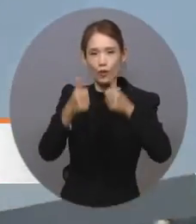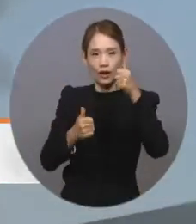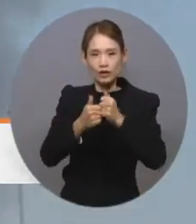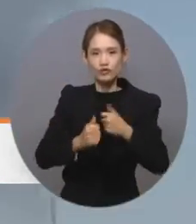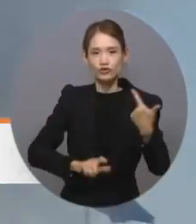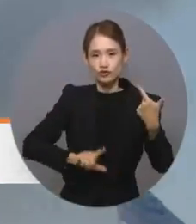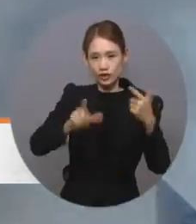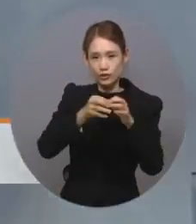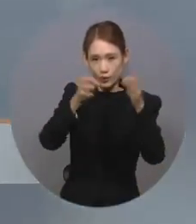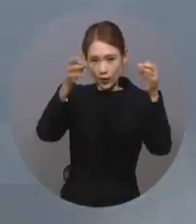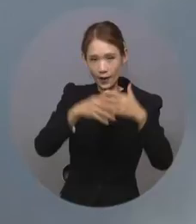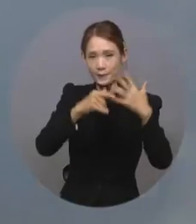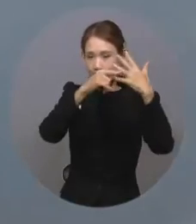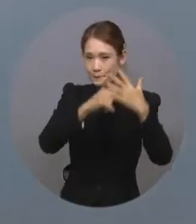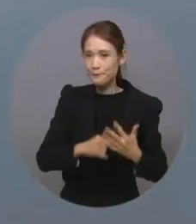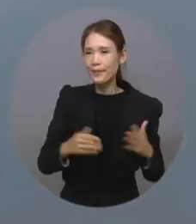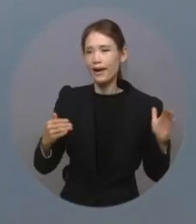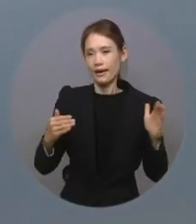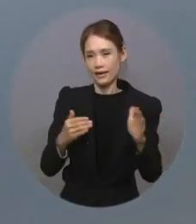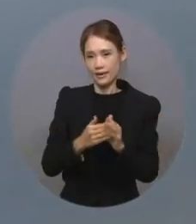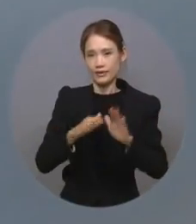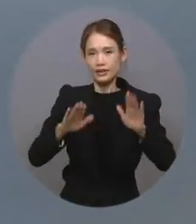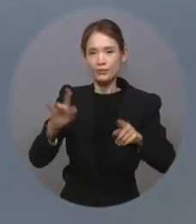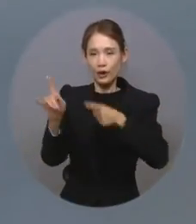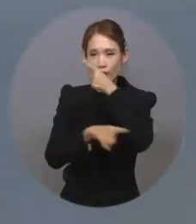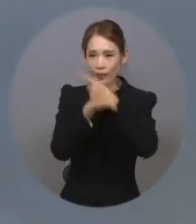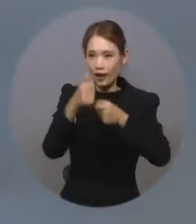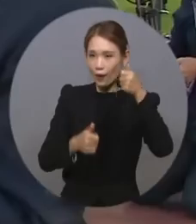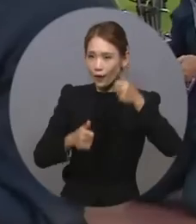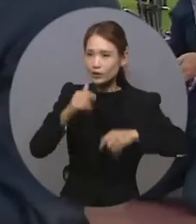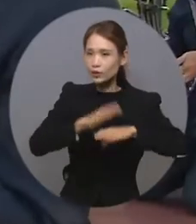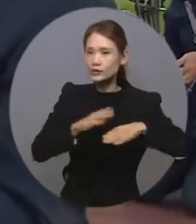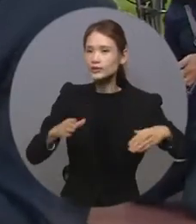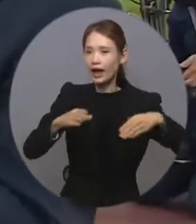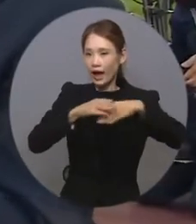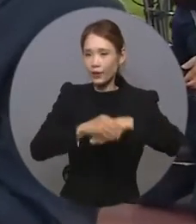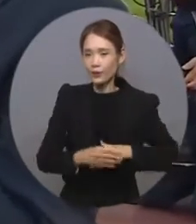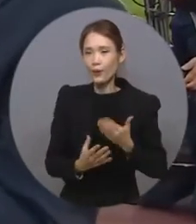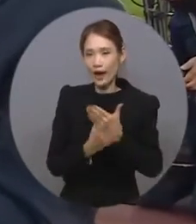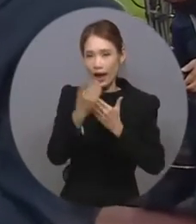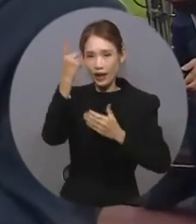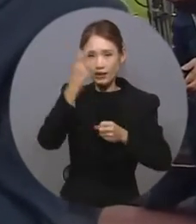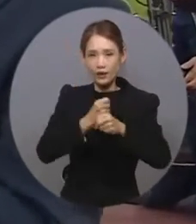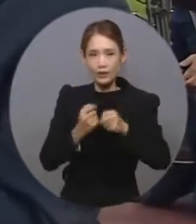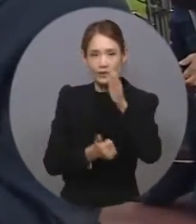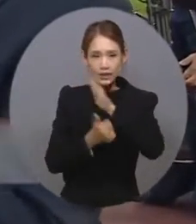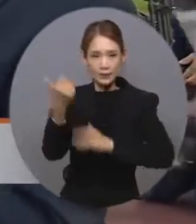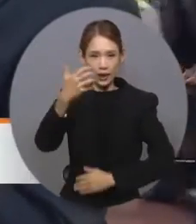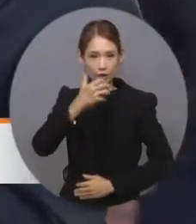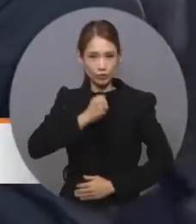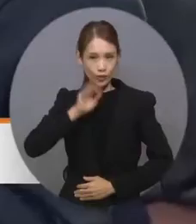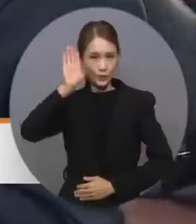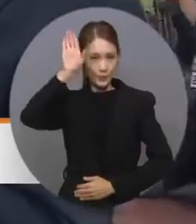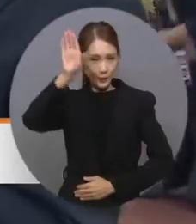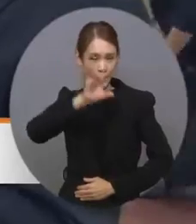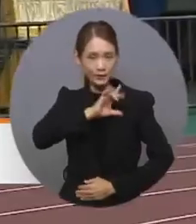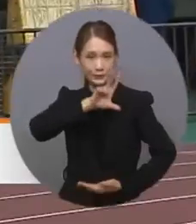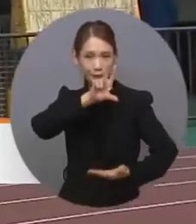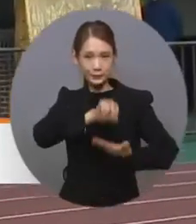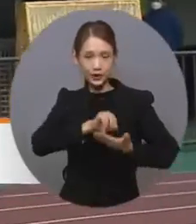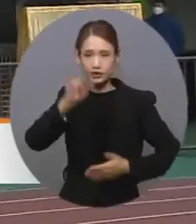마침표를 찍었습니다. 이번 대회는 손을 잡고 하나로 희망 품고 미래로를 표어로 전국 17개